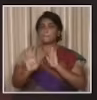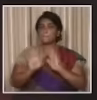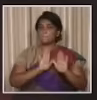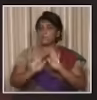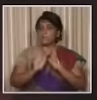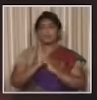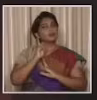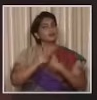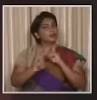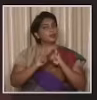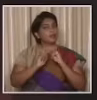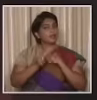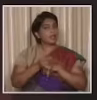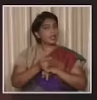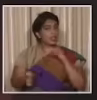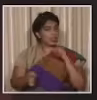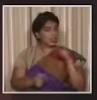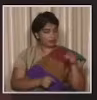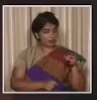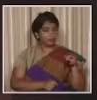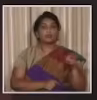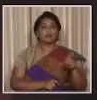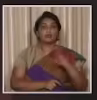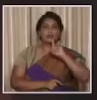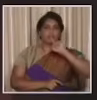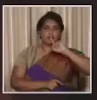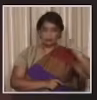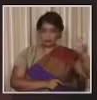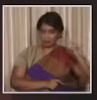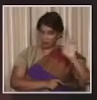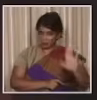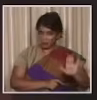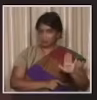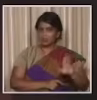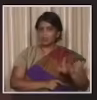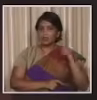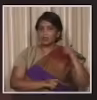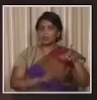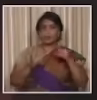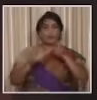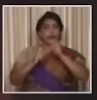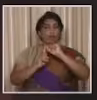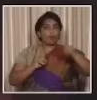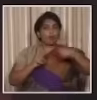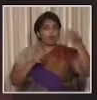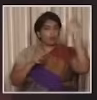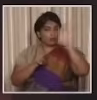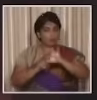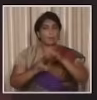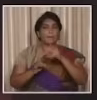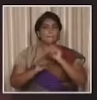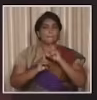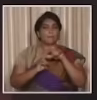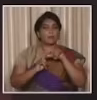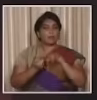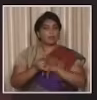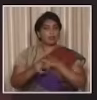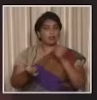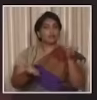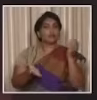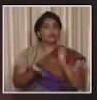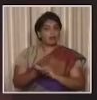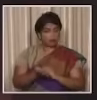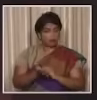පරිපාලන අමාත්‍යංශයේ ලේකම්තුමාට නියෝගයක් ලබා දෙනකොට සංචිතයට දැම්ම ප්‍රාදේශීය ලේකම්ව